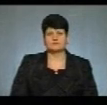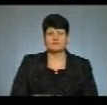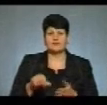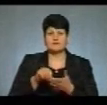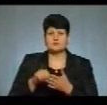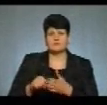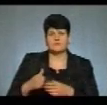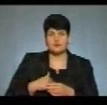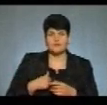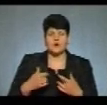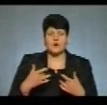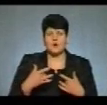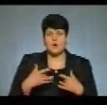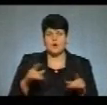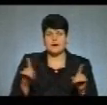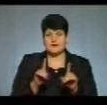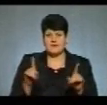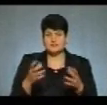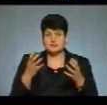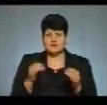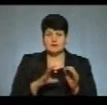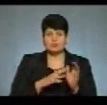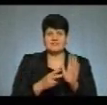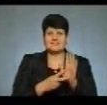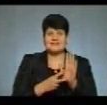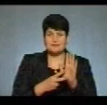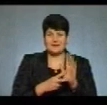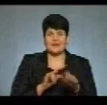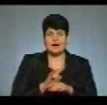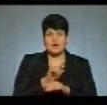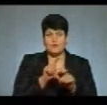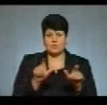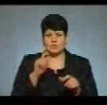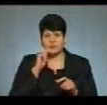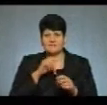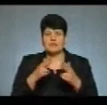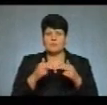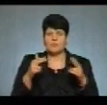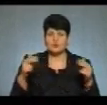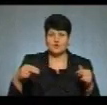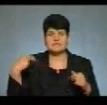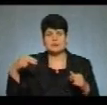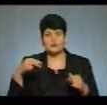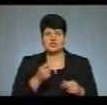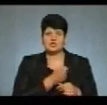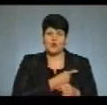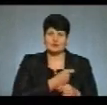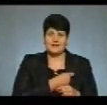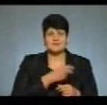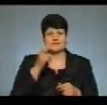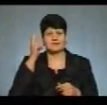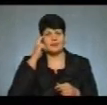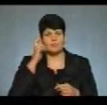Виступи військових оркестрів сьогодні відбулись ще у 7 аеропортах України, зокрема у Дніпропетровську, Запоріжжі, Одесі, у